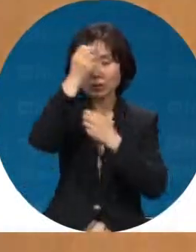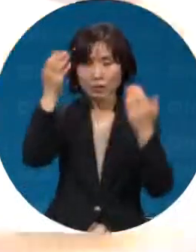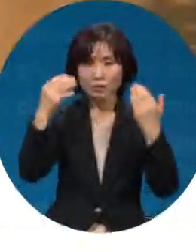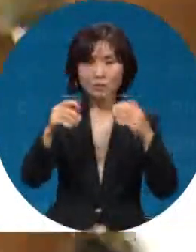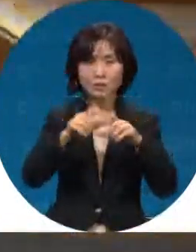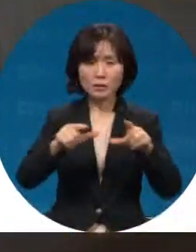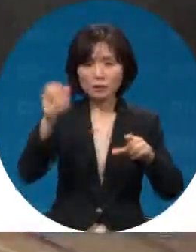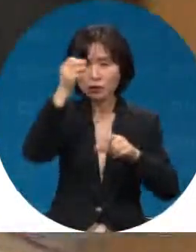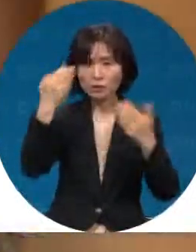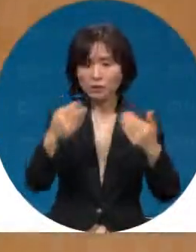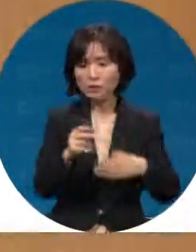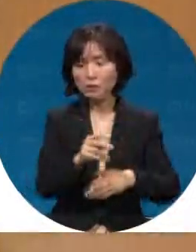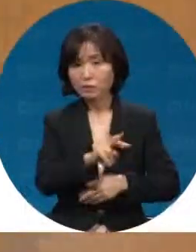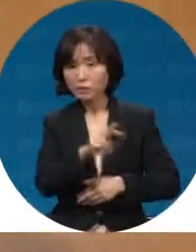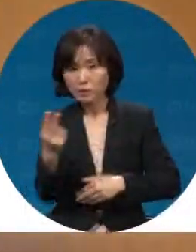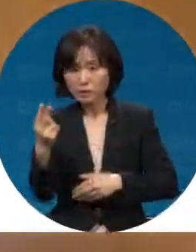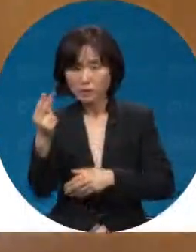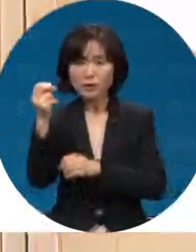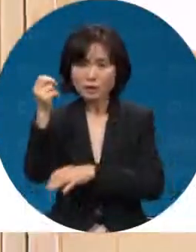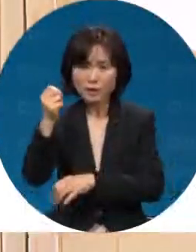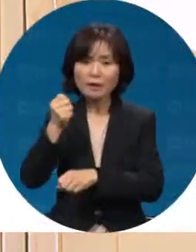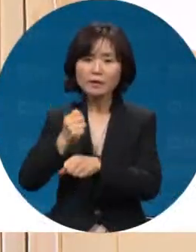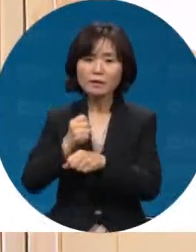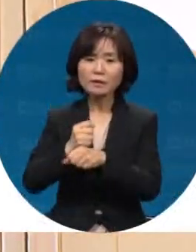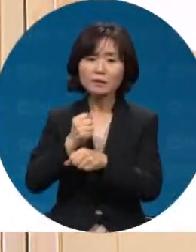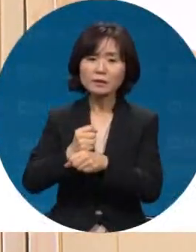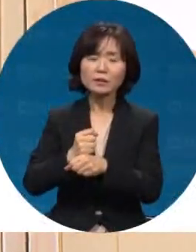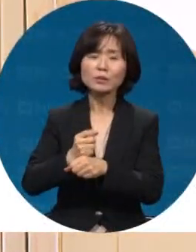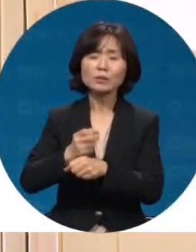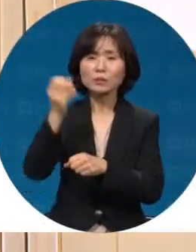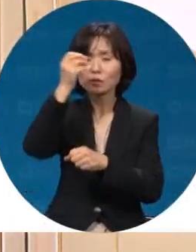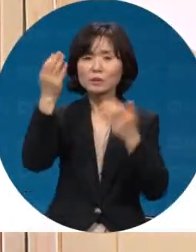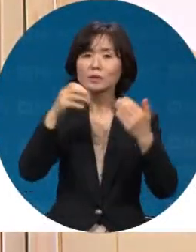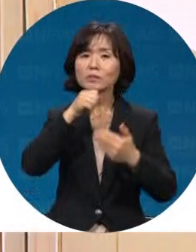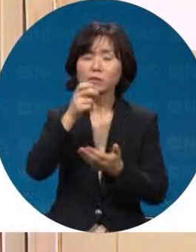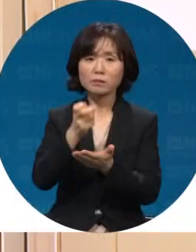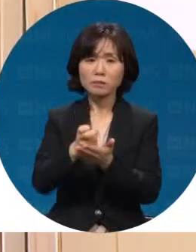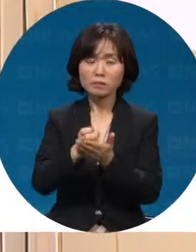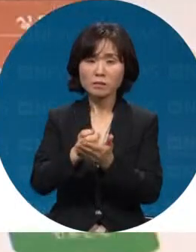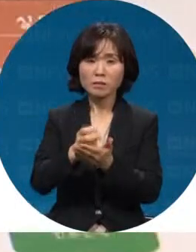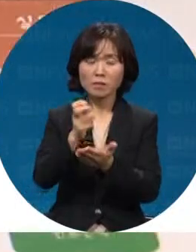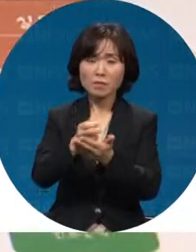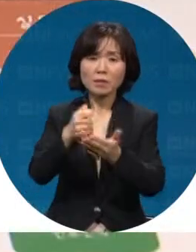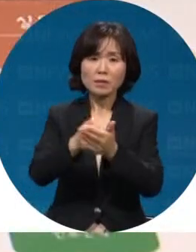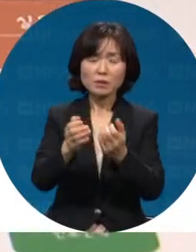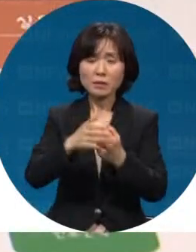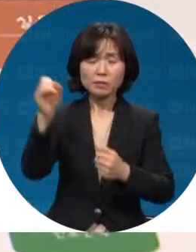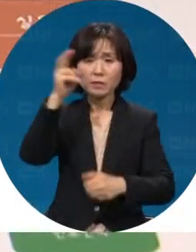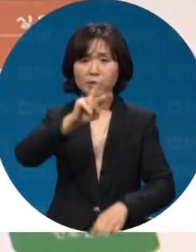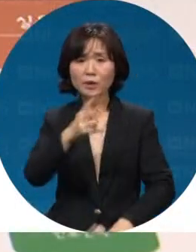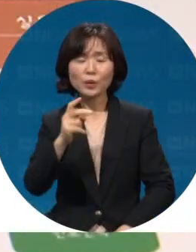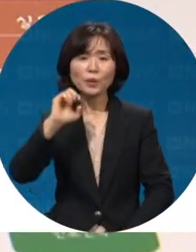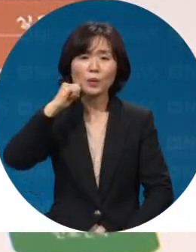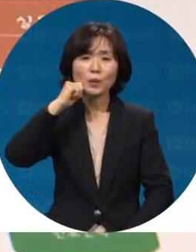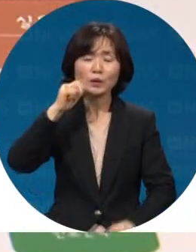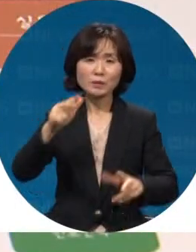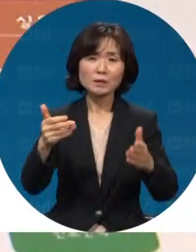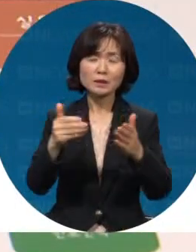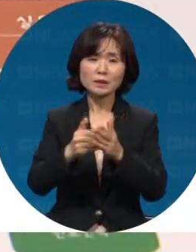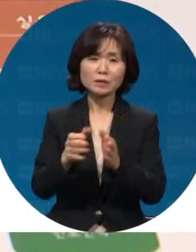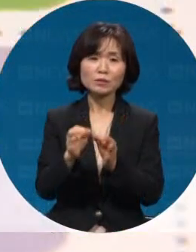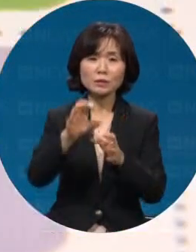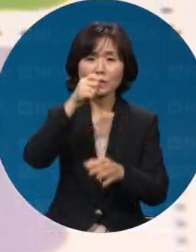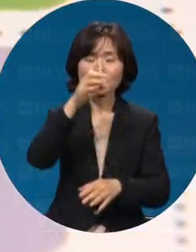전제로 도입되는 고교 학점 재미다 이미 법제화를 맞춰 하루아침에 뒤집기도 어렵고 지금까지 투입된 예산만